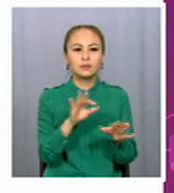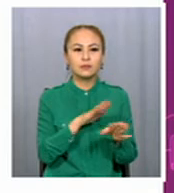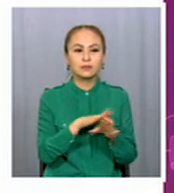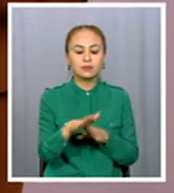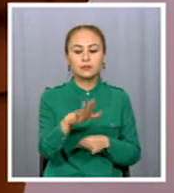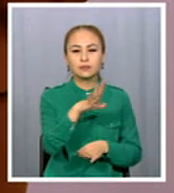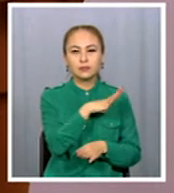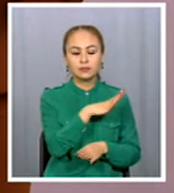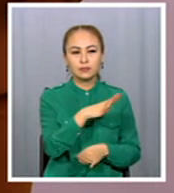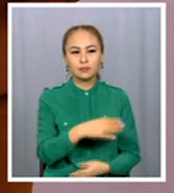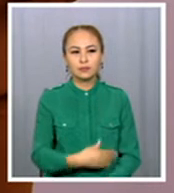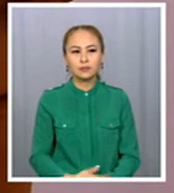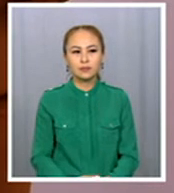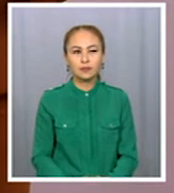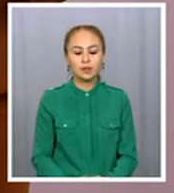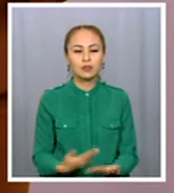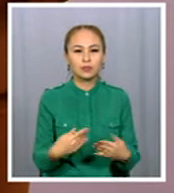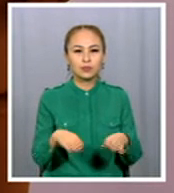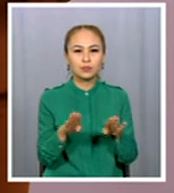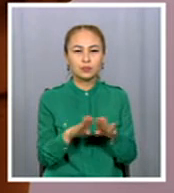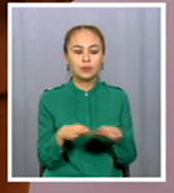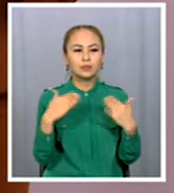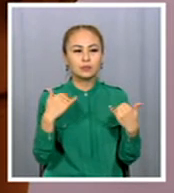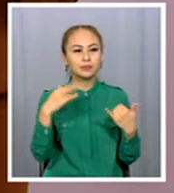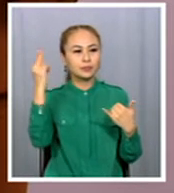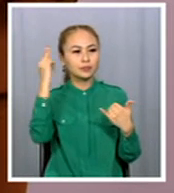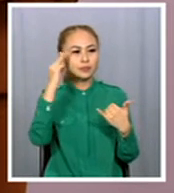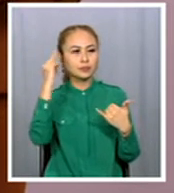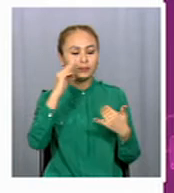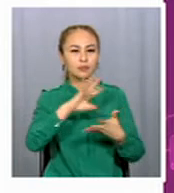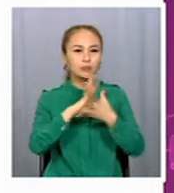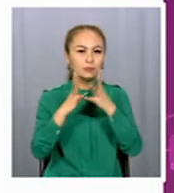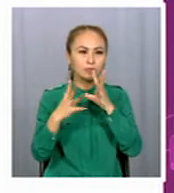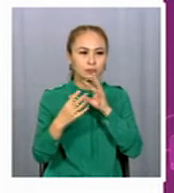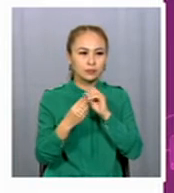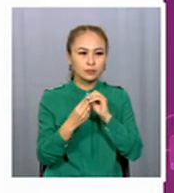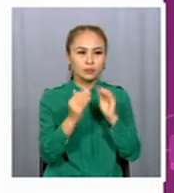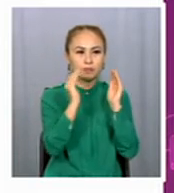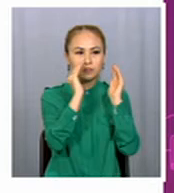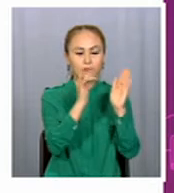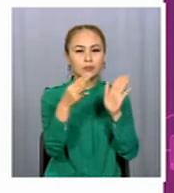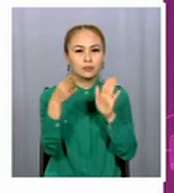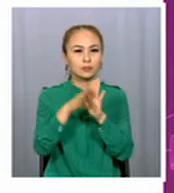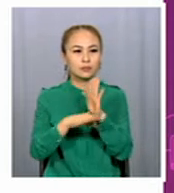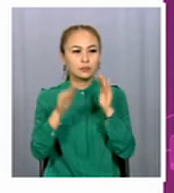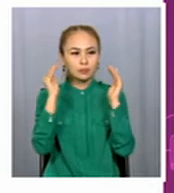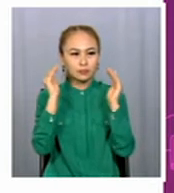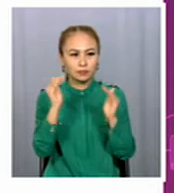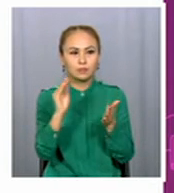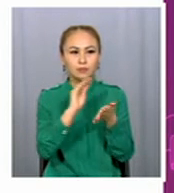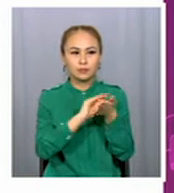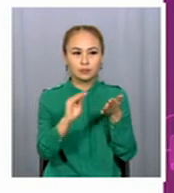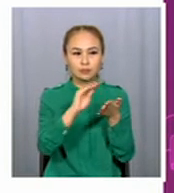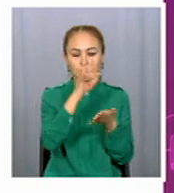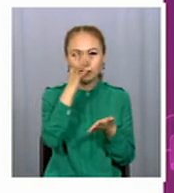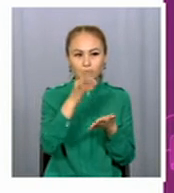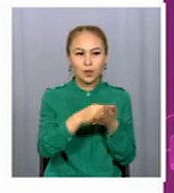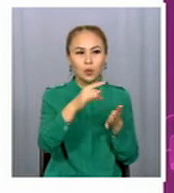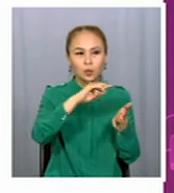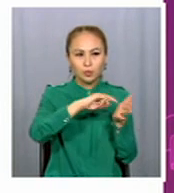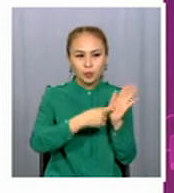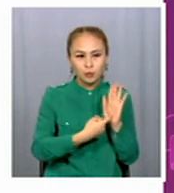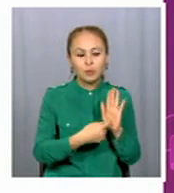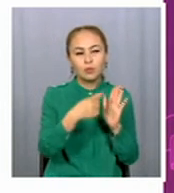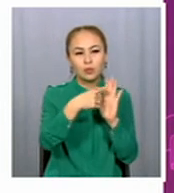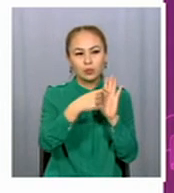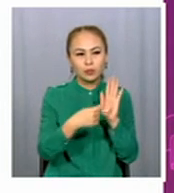ойлаймын. Сонымен, балалар, бүгінгі сабағымызды қорытындылайық. Жақшалы және жақшасыз өрнектердің мәнін тауып,